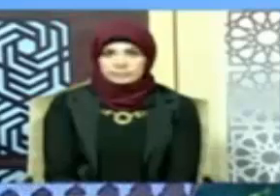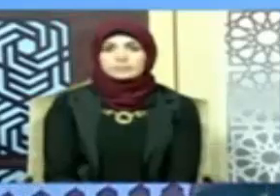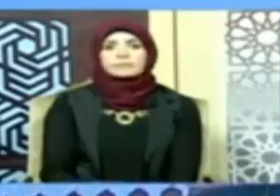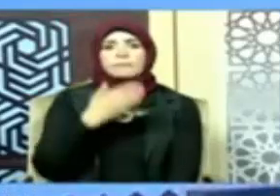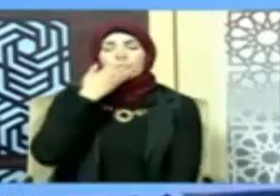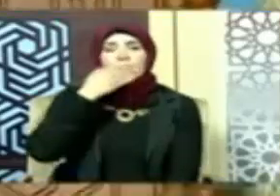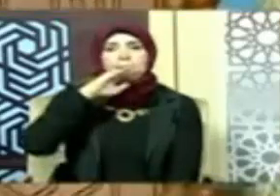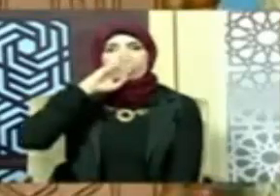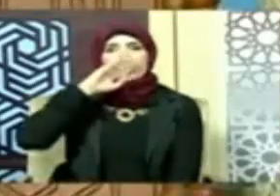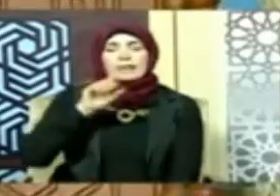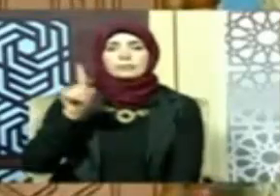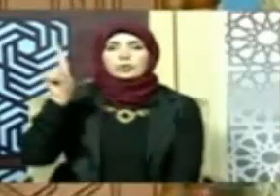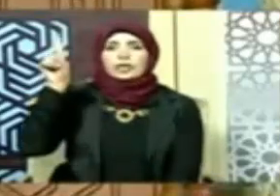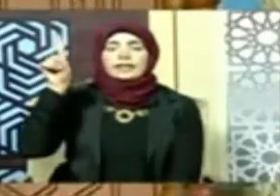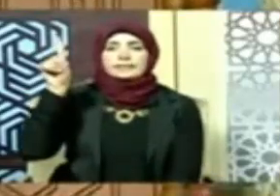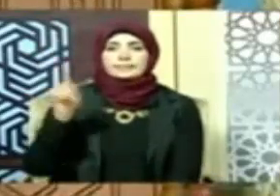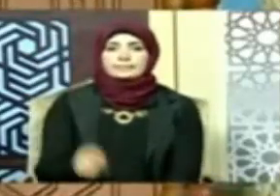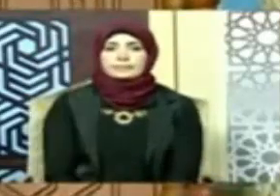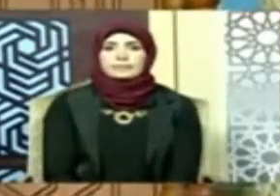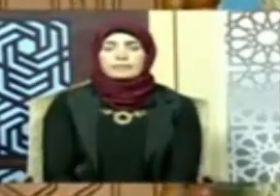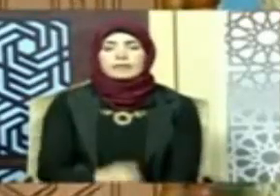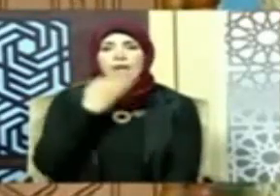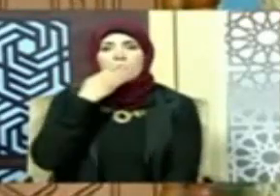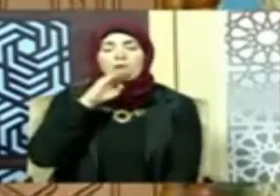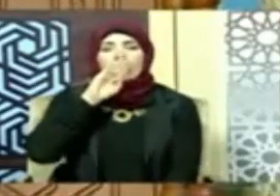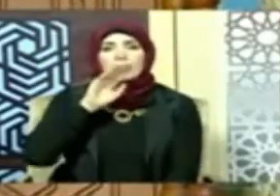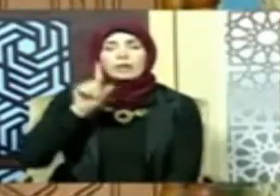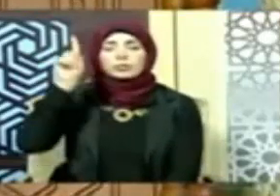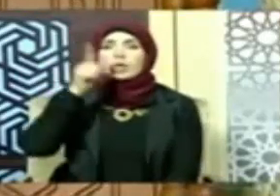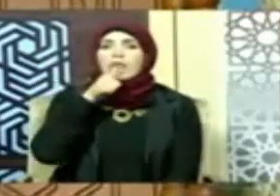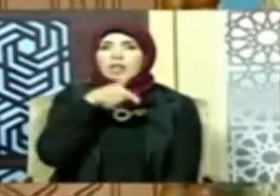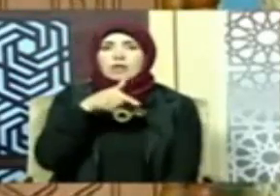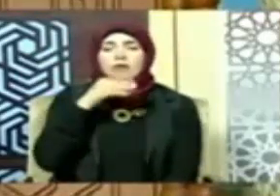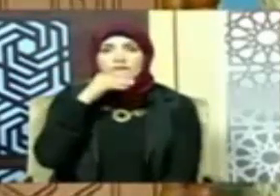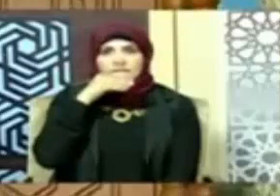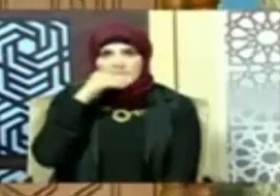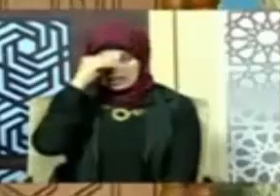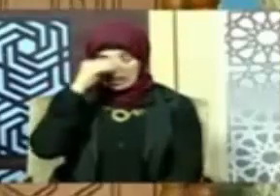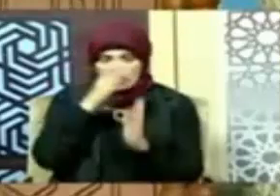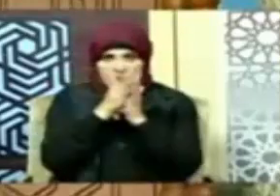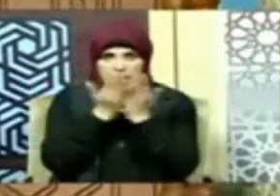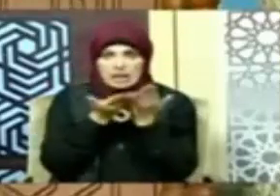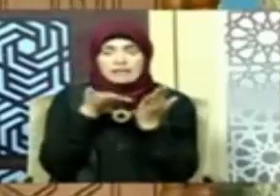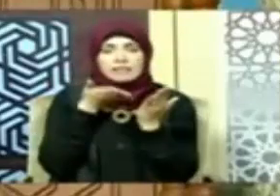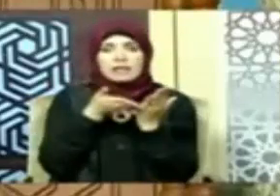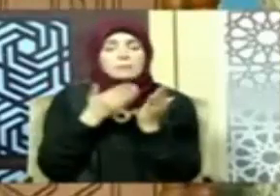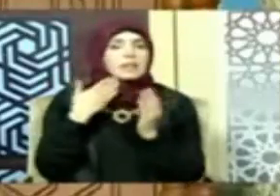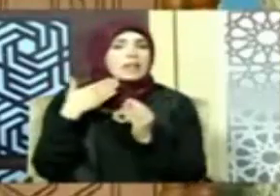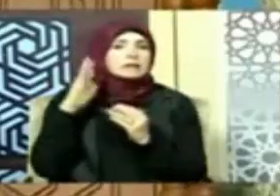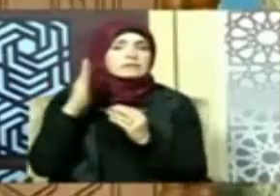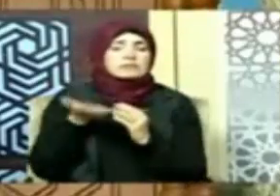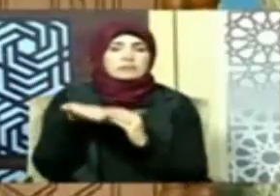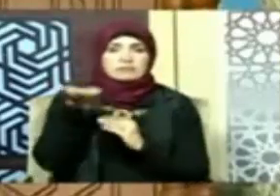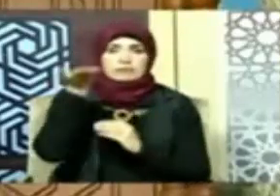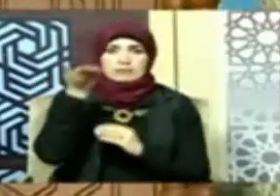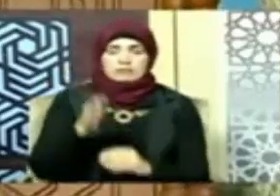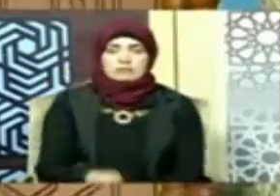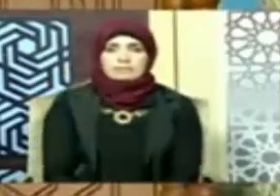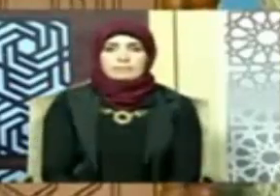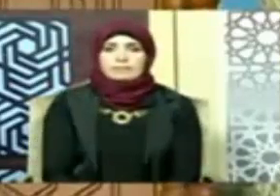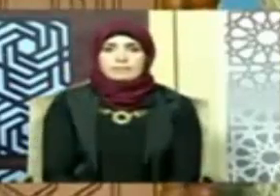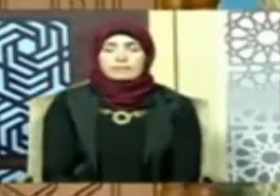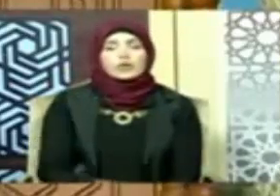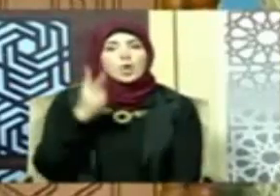الحمد لله، الحمد لله القائل في كتابه العزيز: